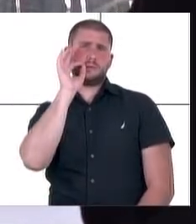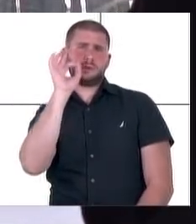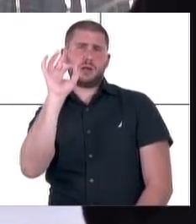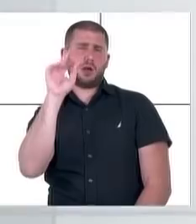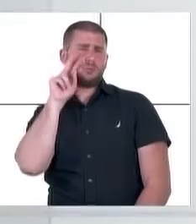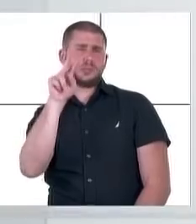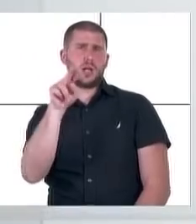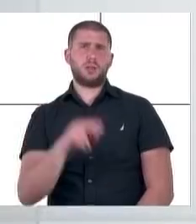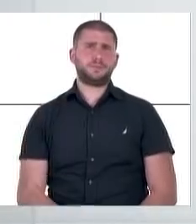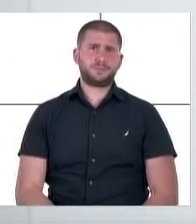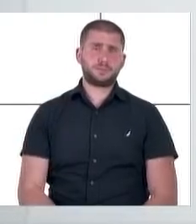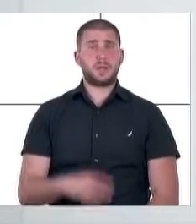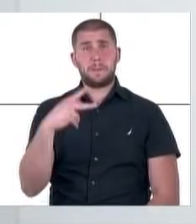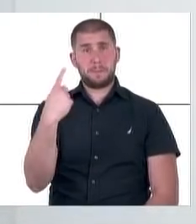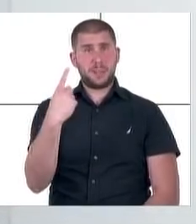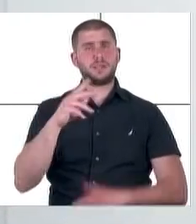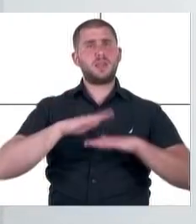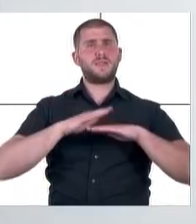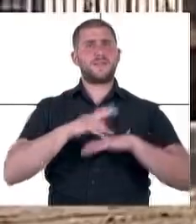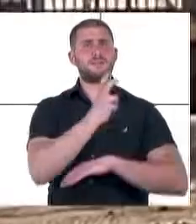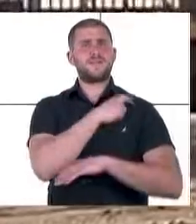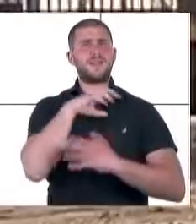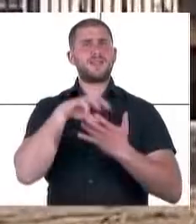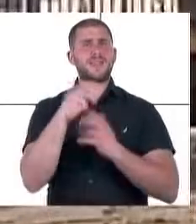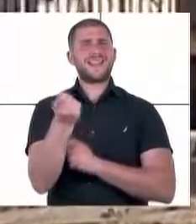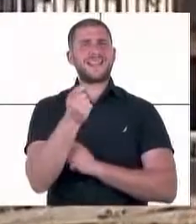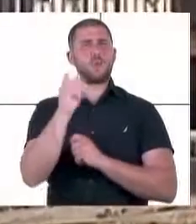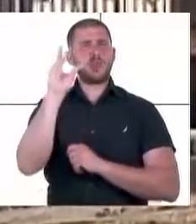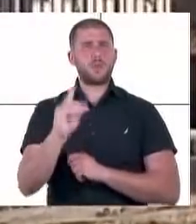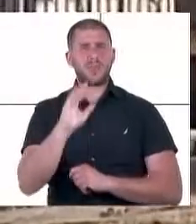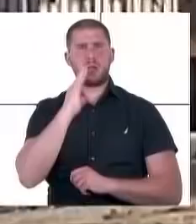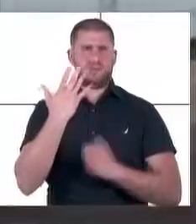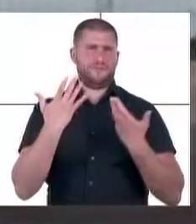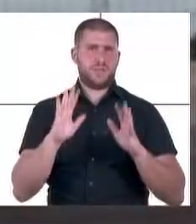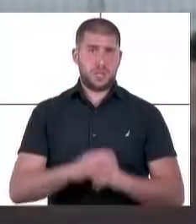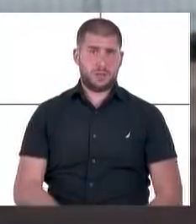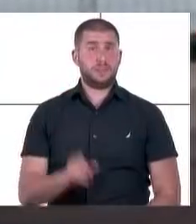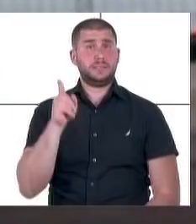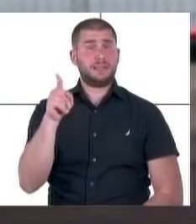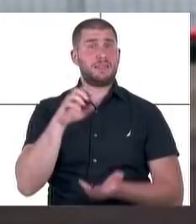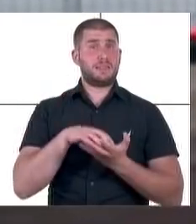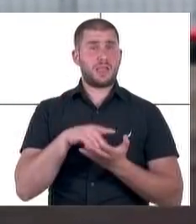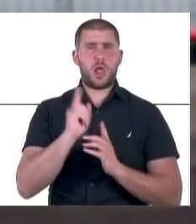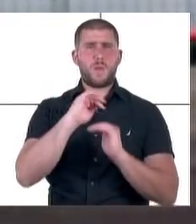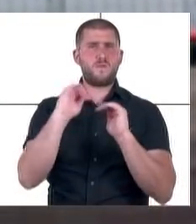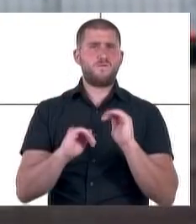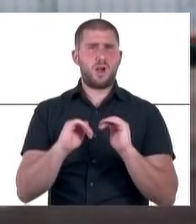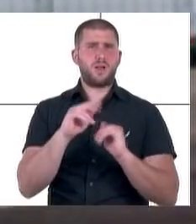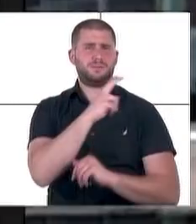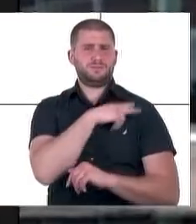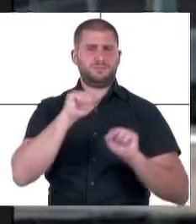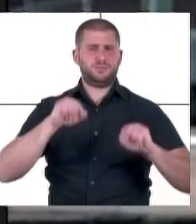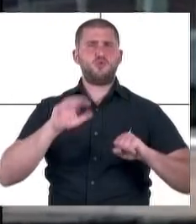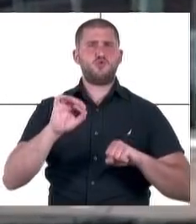עליהם מהצד. פרץ משמש בתפקיד מפקד תחנת הכיבוי הדרומית כחמש שנים. מדובר בתחנה שאינה כפופה לנציב שירותי